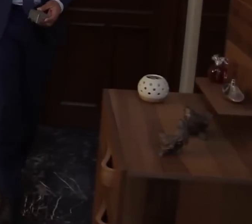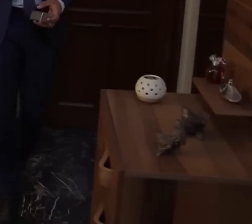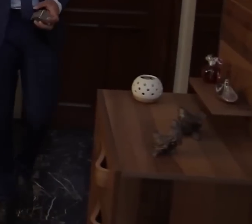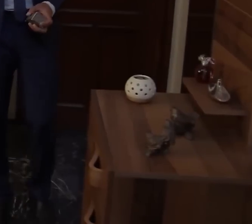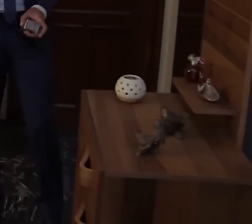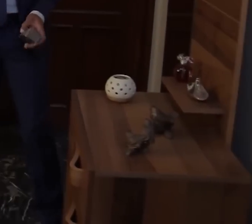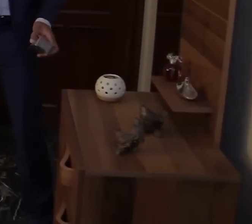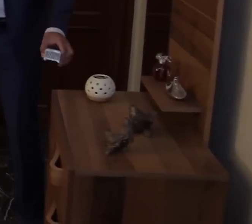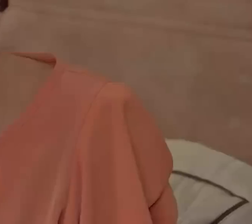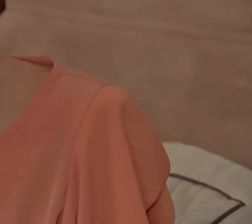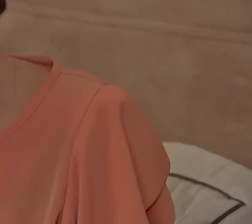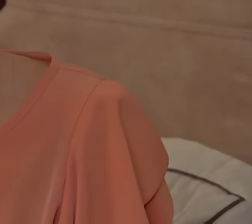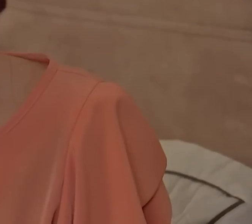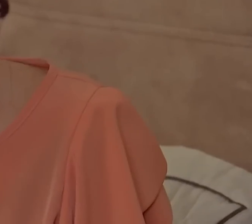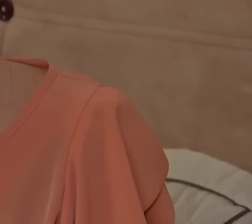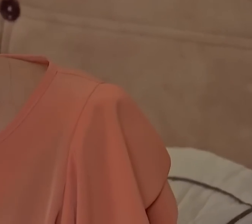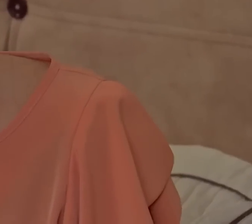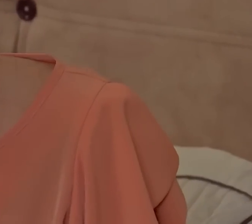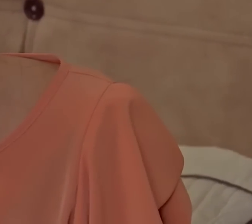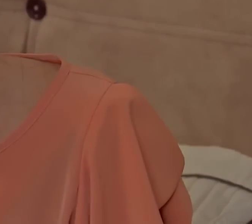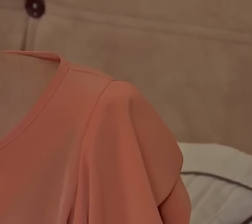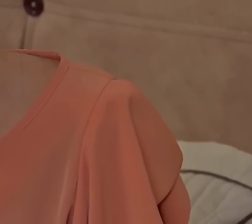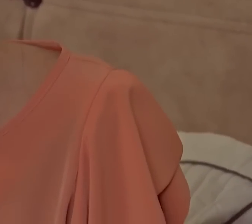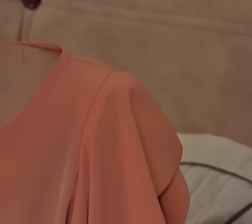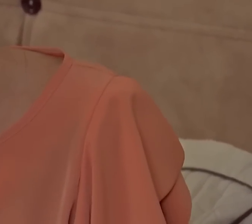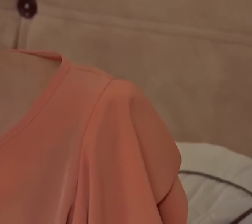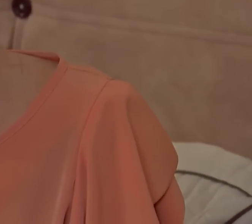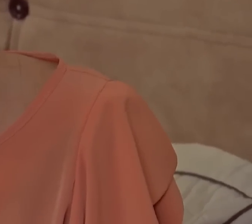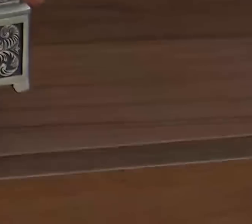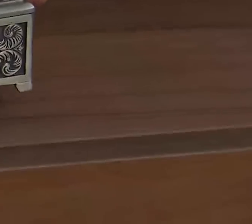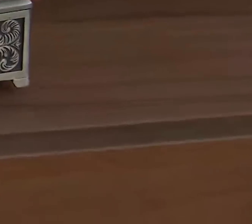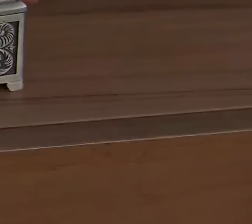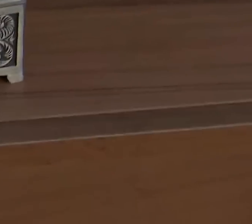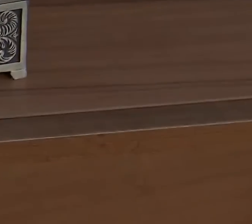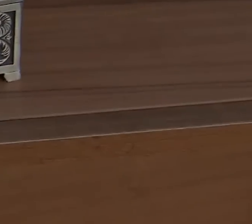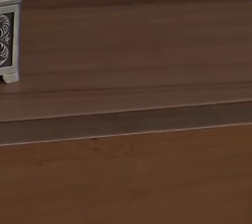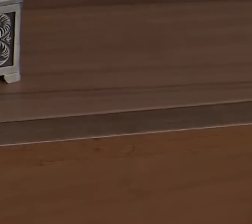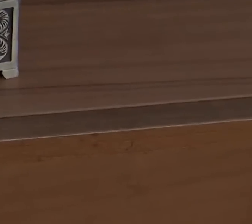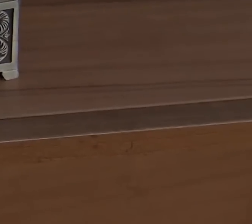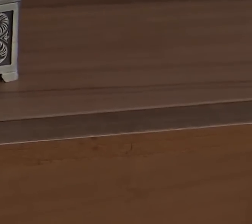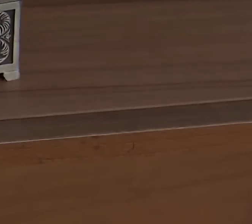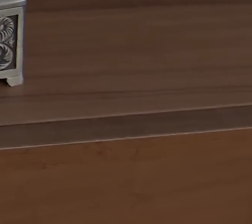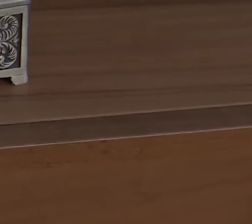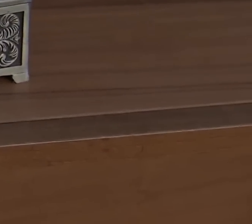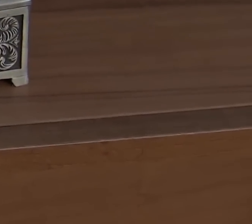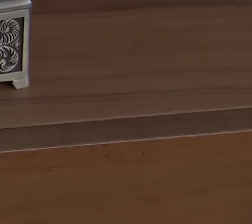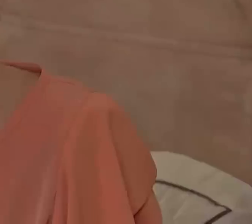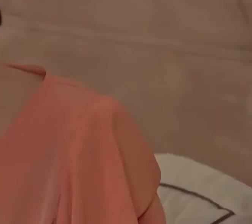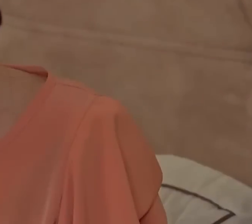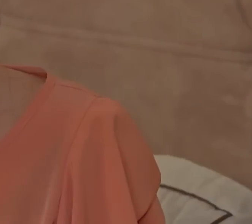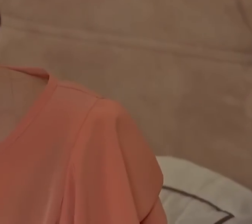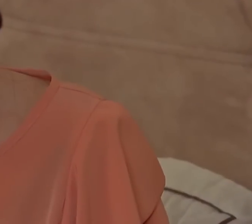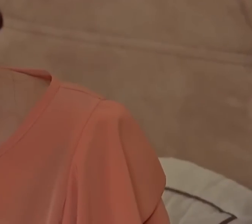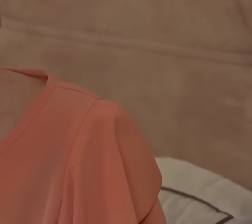Ömer yürüyüp elindeki üstünde kabartma işleri olan küçük gümüş kutuyu şifonyerin üzerine bıraktı. Zehra başını uzattı, ne olduğuna